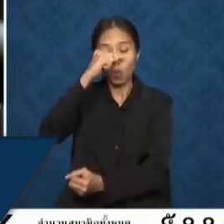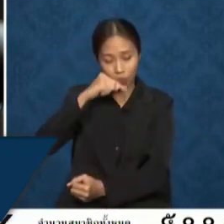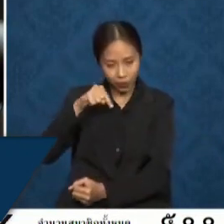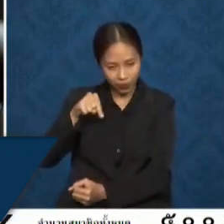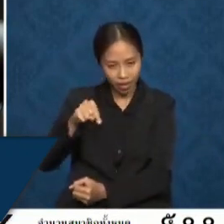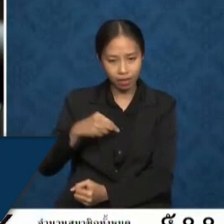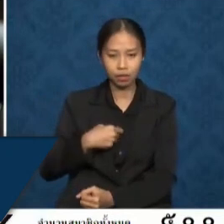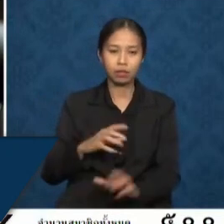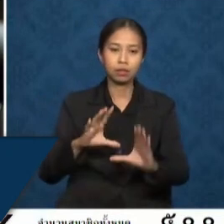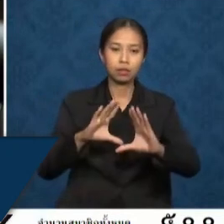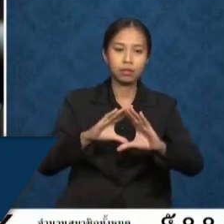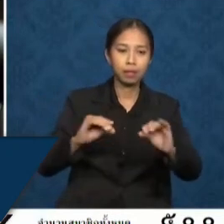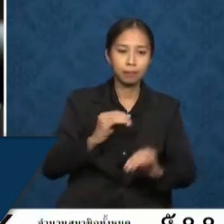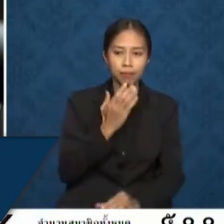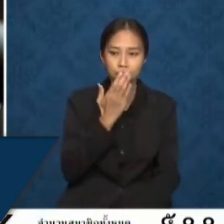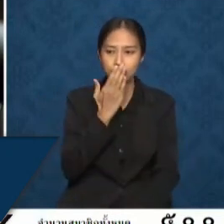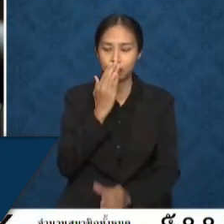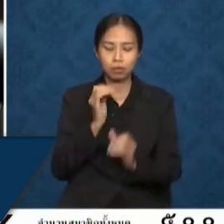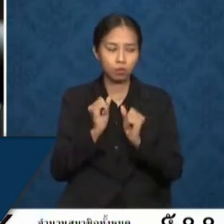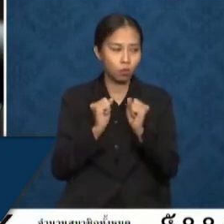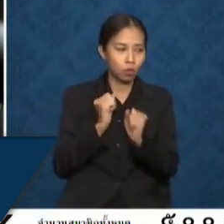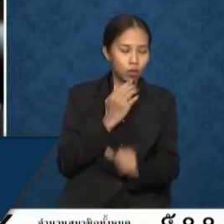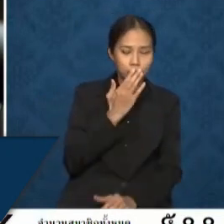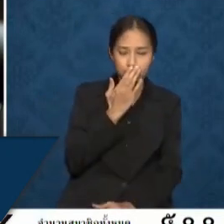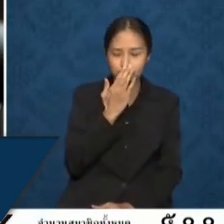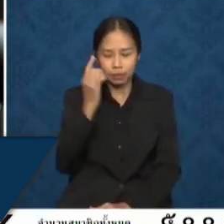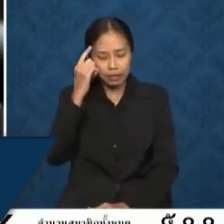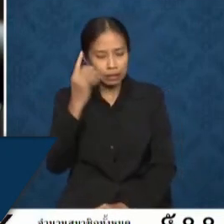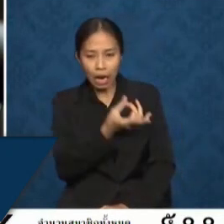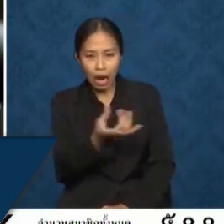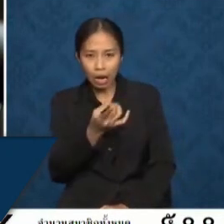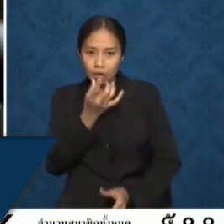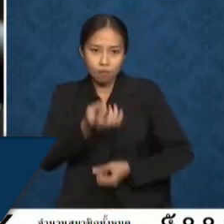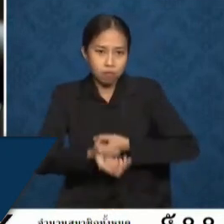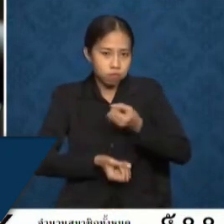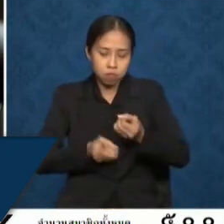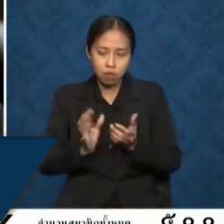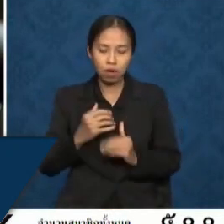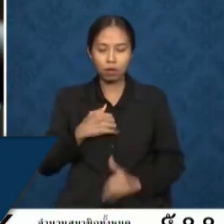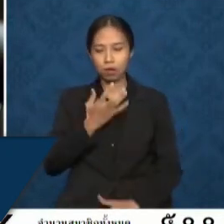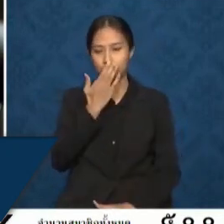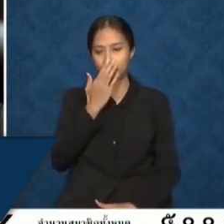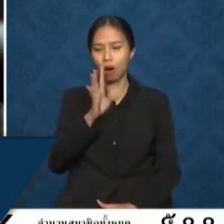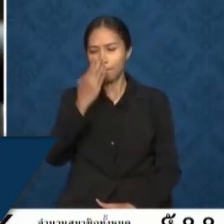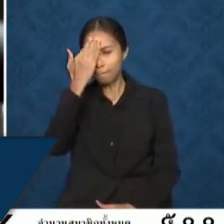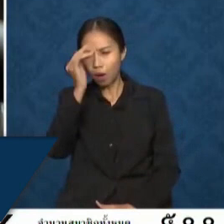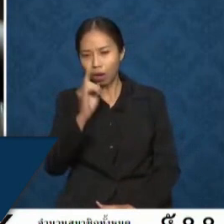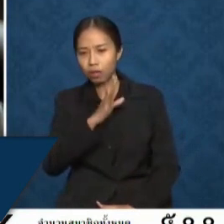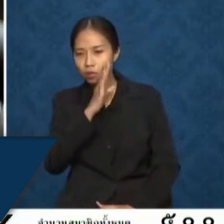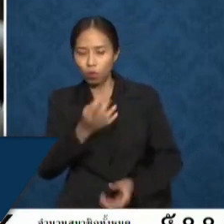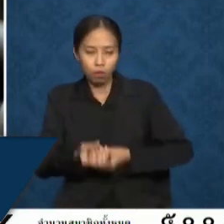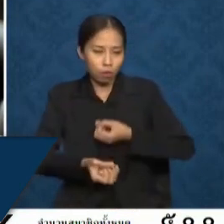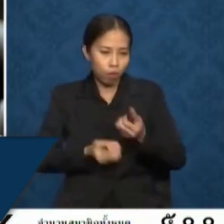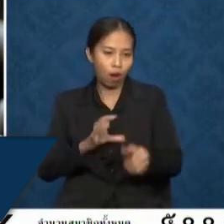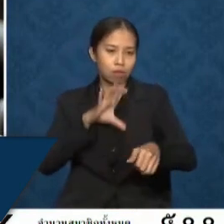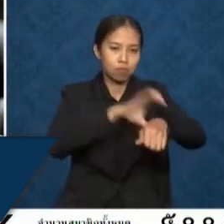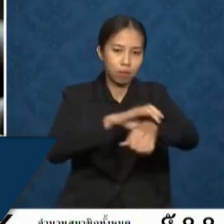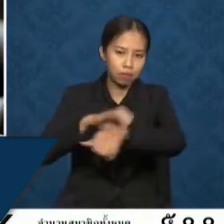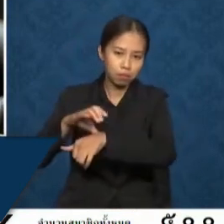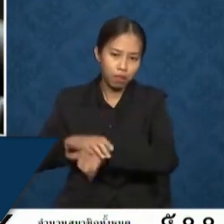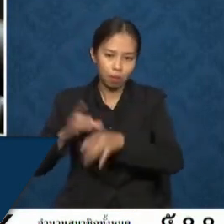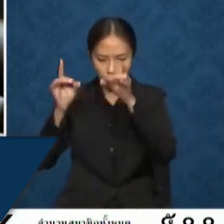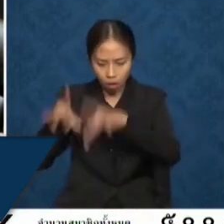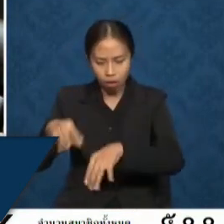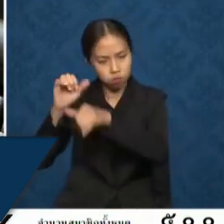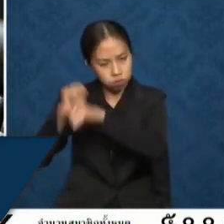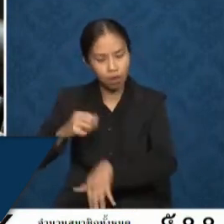ี่เงีบเชียบที่ทุกคนไม่กลาพู ไม่กลาแดงความพิเทนอะไรออกมาพูดก็ถูกจบกุมคมขังเจอกับนิติสงคราม ถูทำไร รางกายถก